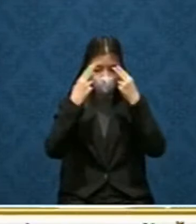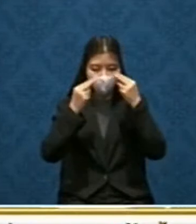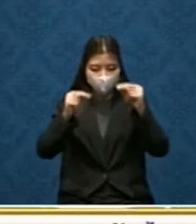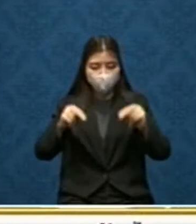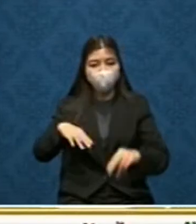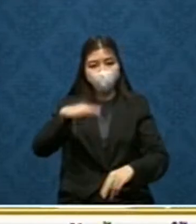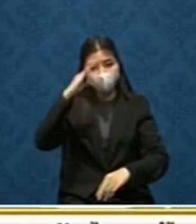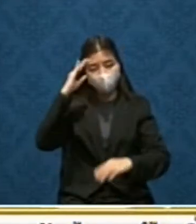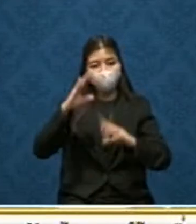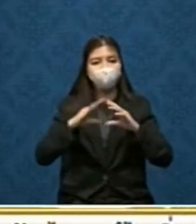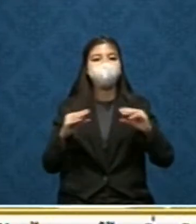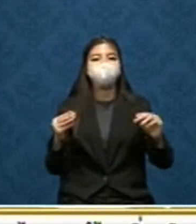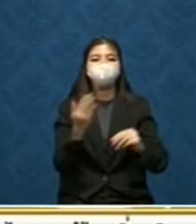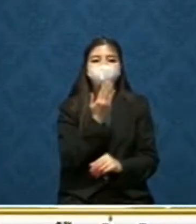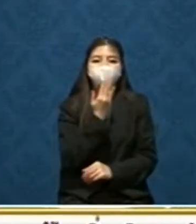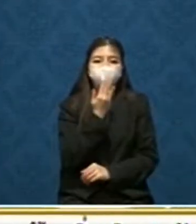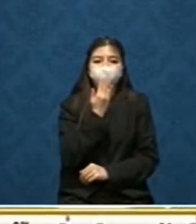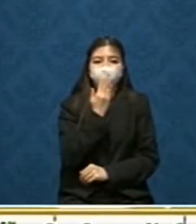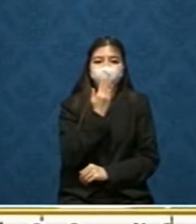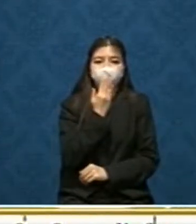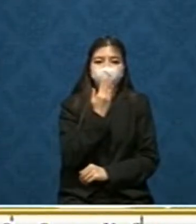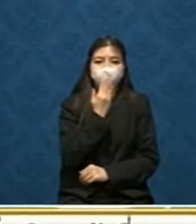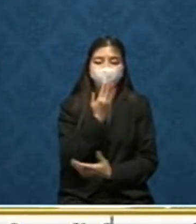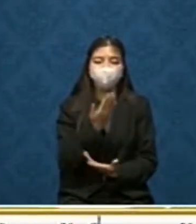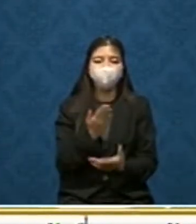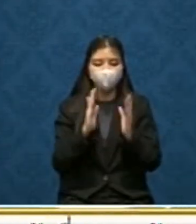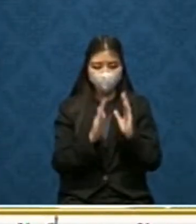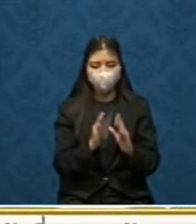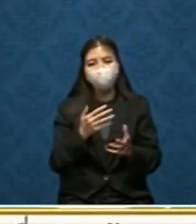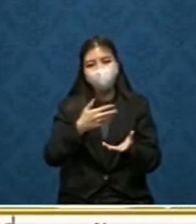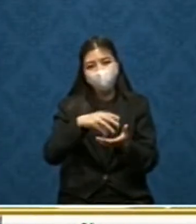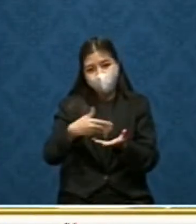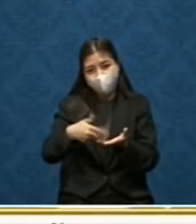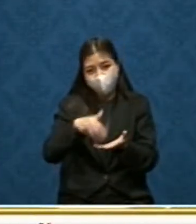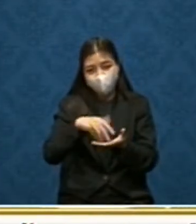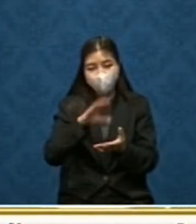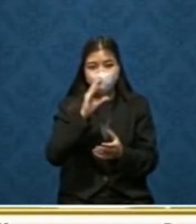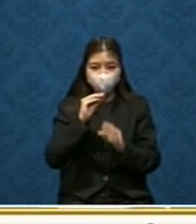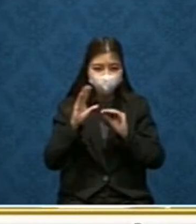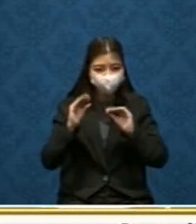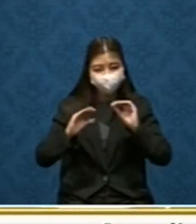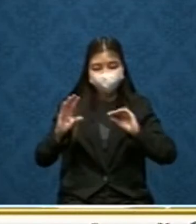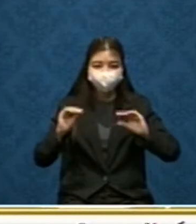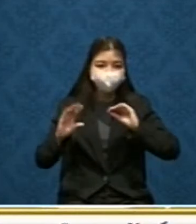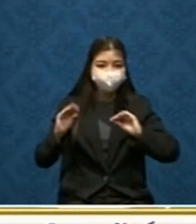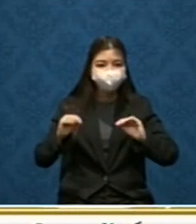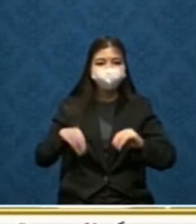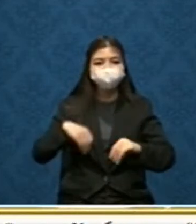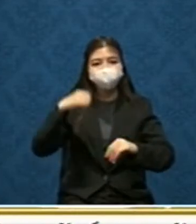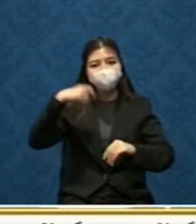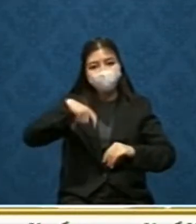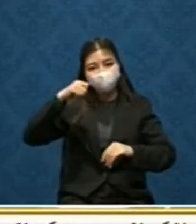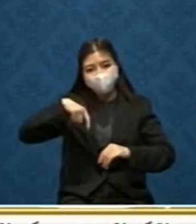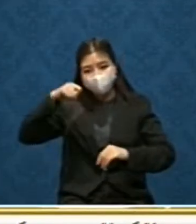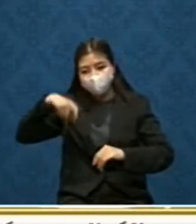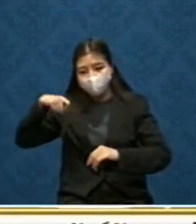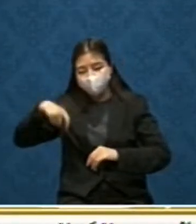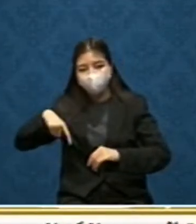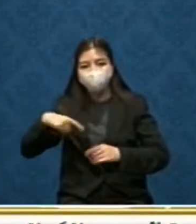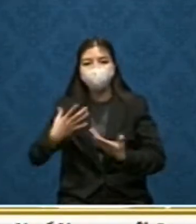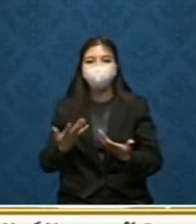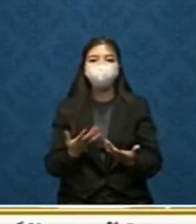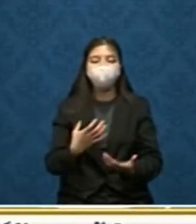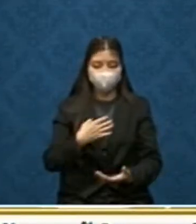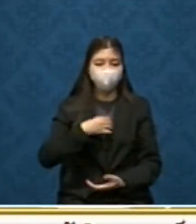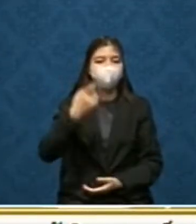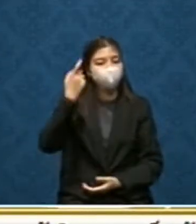กิลพรพูดแล้วก็วิสารซ้ำแล้วก็ลงสิมัลมย้ำชัดก็เลย